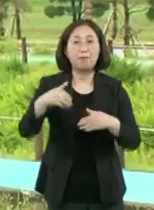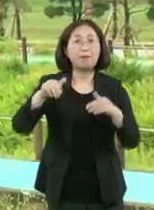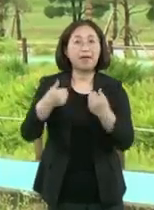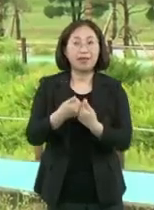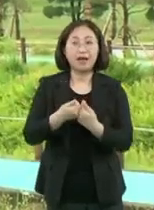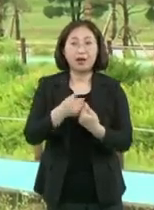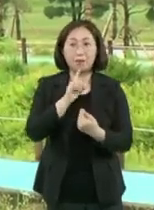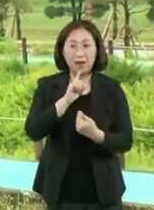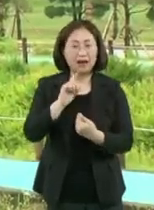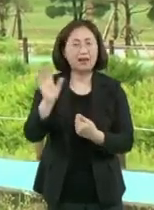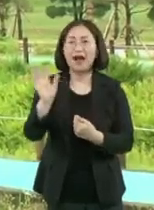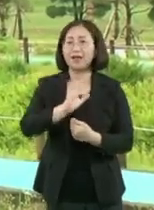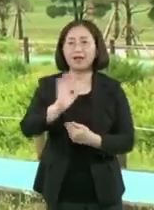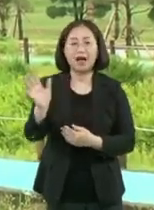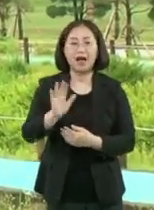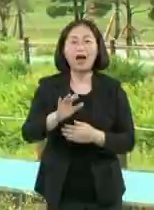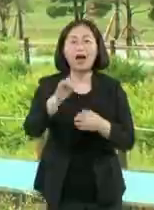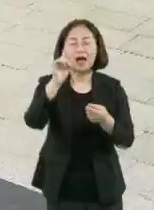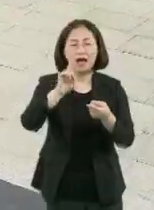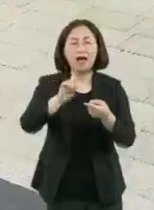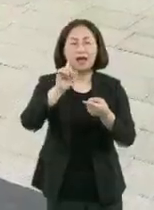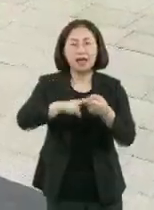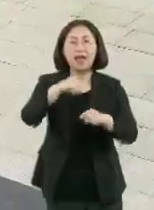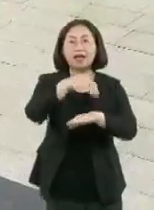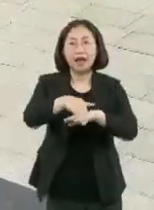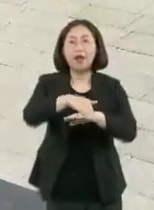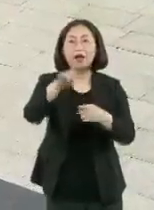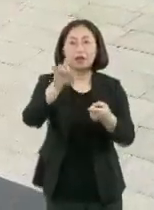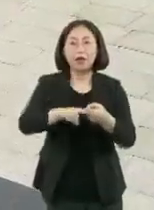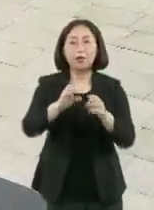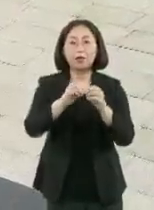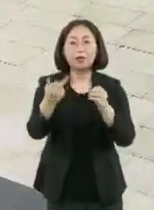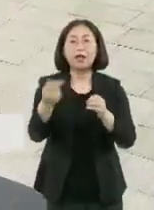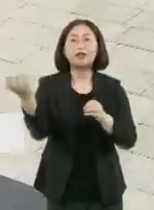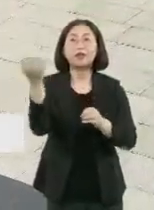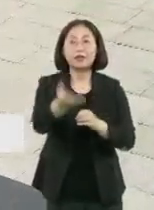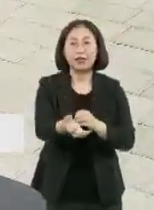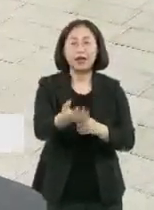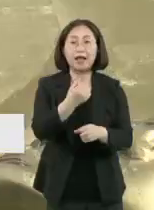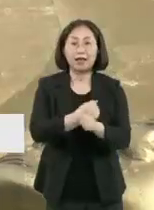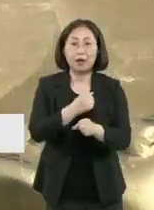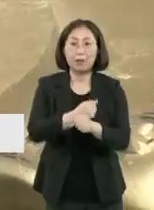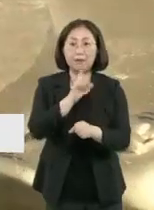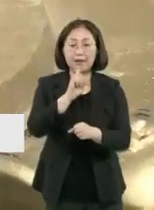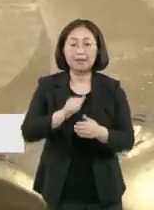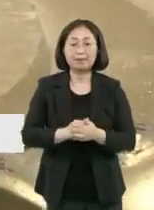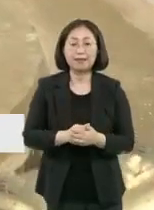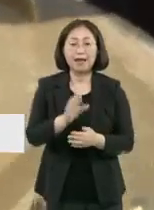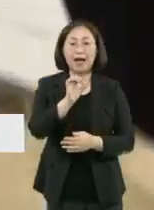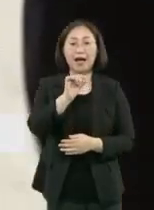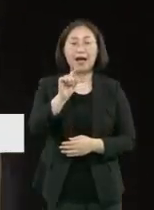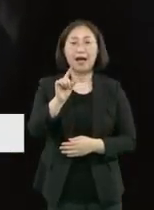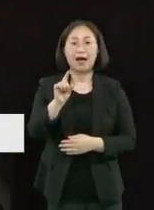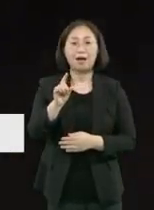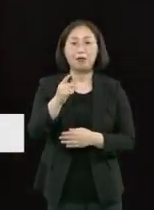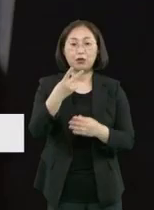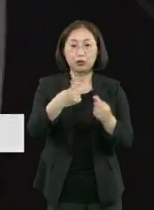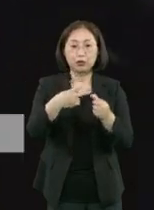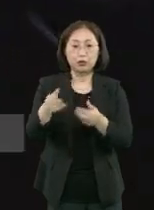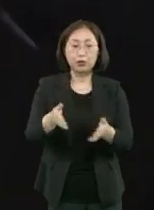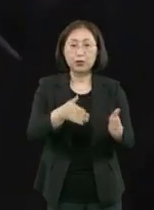육사는 예정대로 논산에 갈 것이라고 못 박았습니다. 12년을 이어온 민주당 안희정, 양승조 두